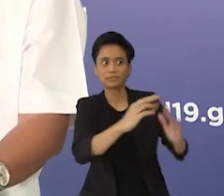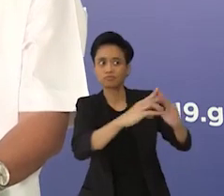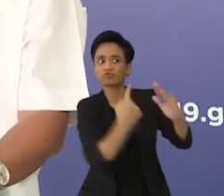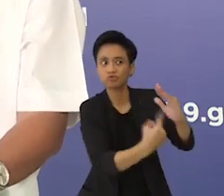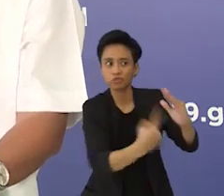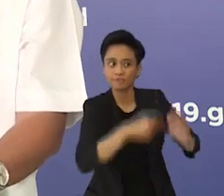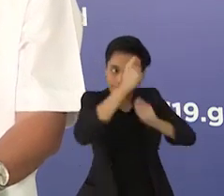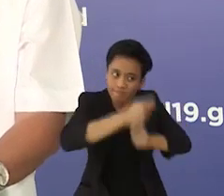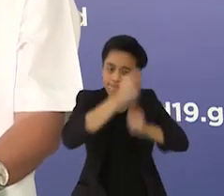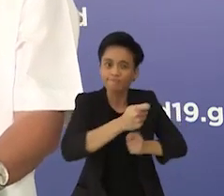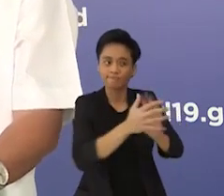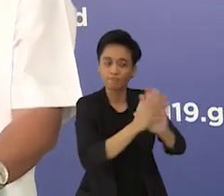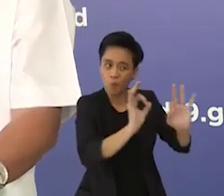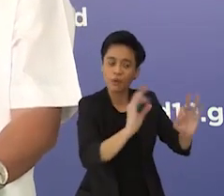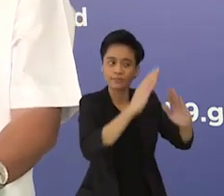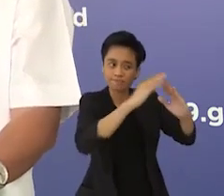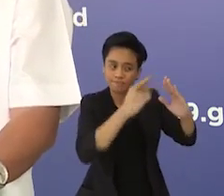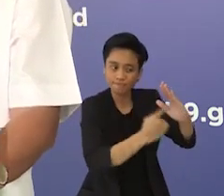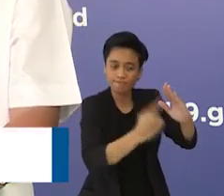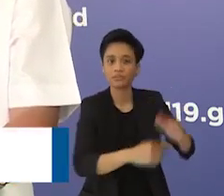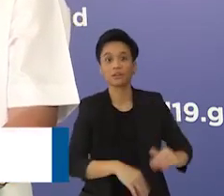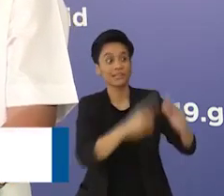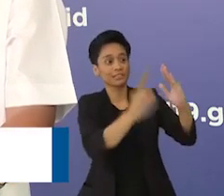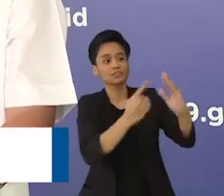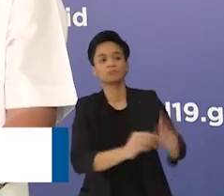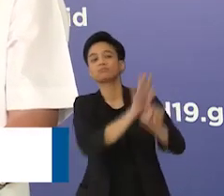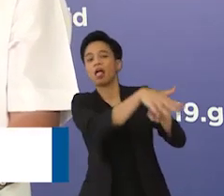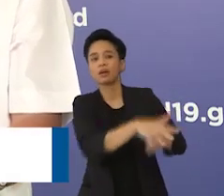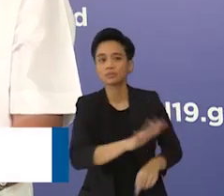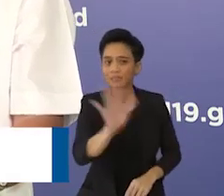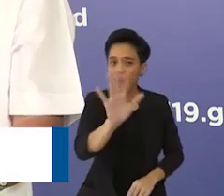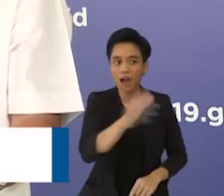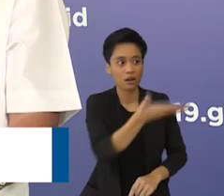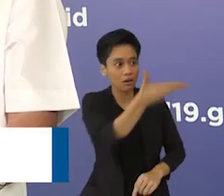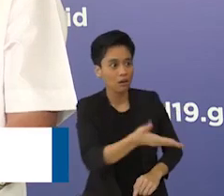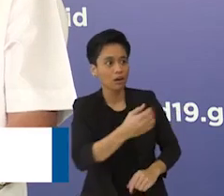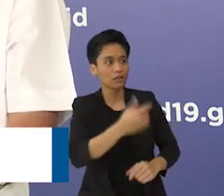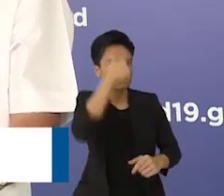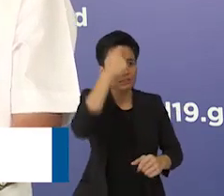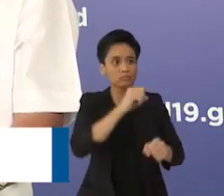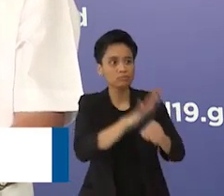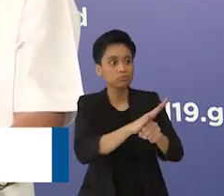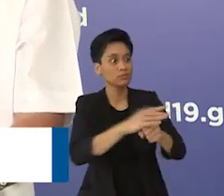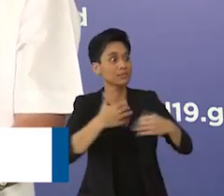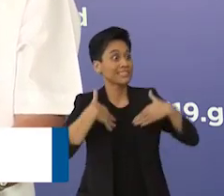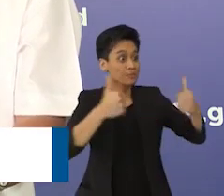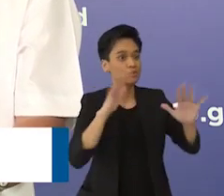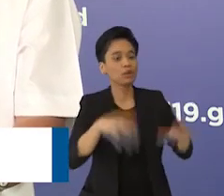Mandiri Jangan pernah melakukan diskriminasi terhadap pasien kofit 19 yang sudah sembuh